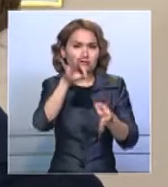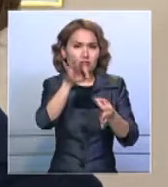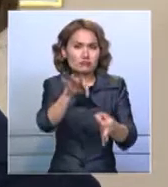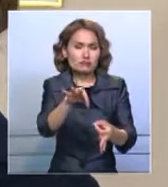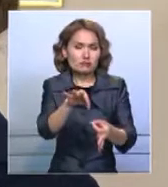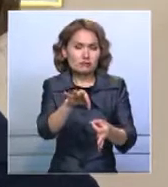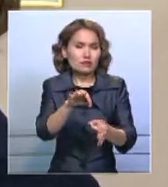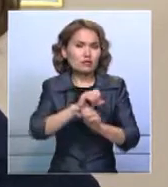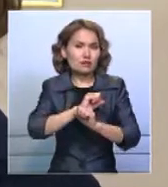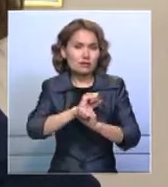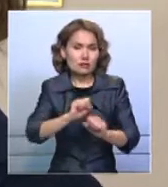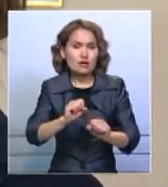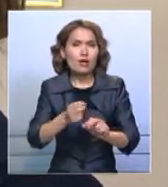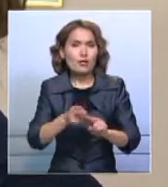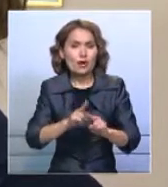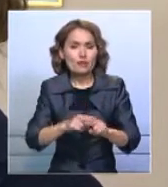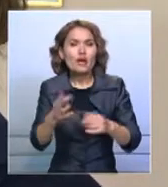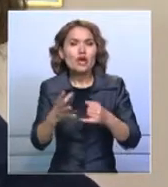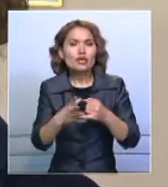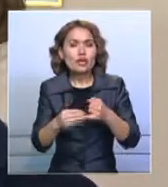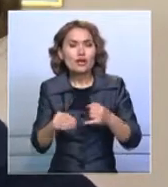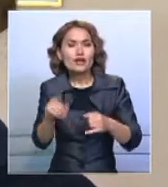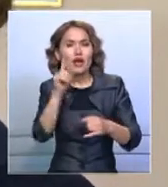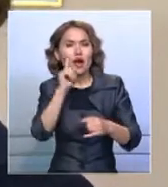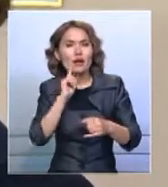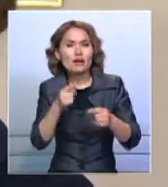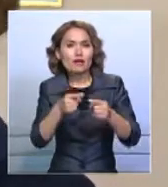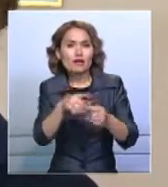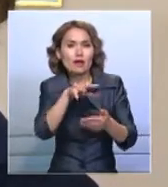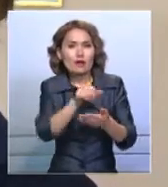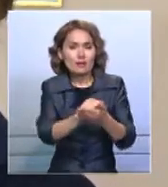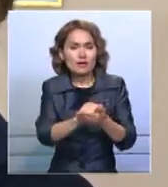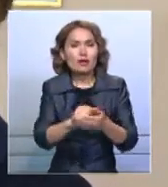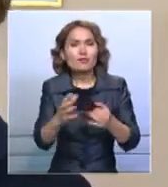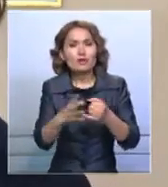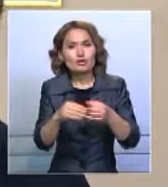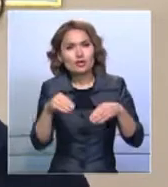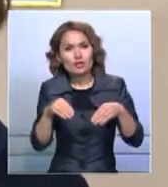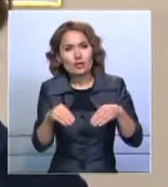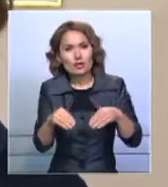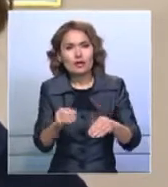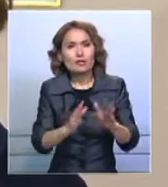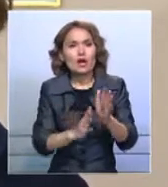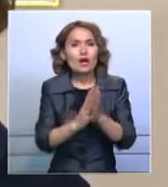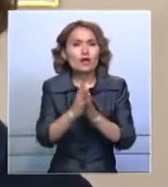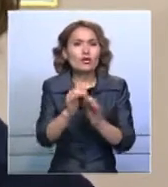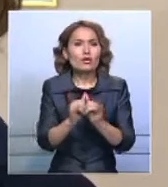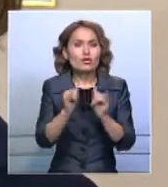жұмыс істеп атса, ол ертеңгі күні жұмыс орындары пайда болады, өндірістер пайда болады. Бірақ